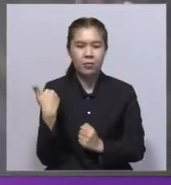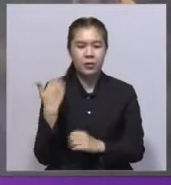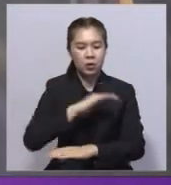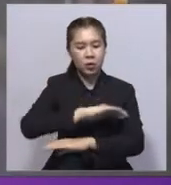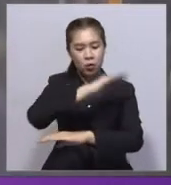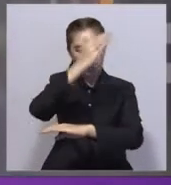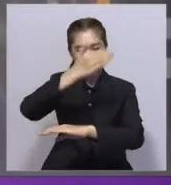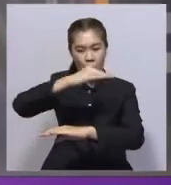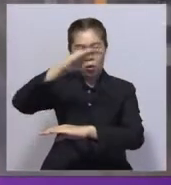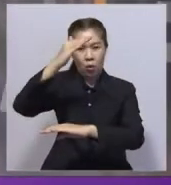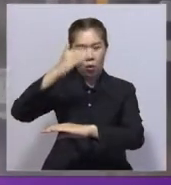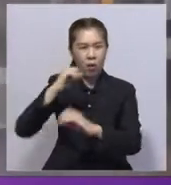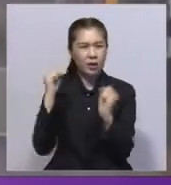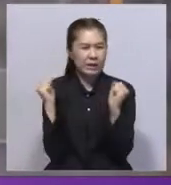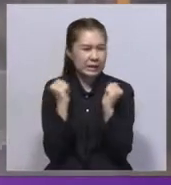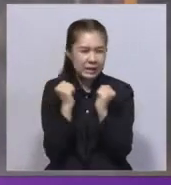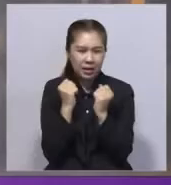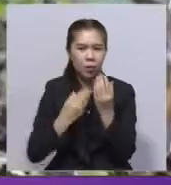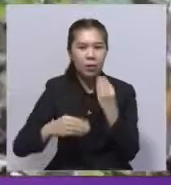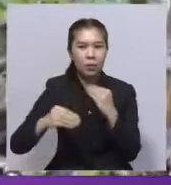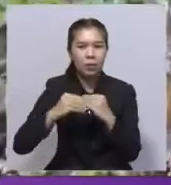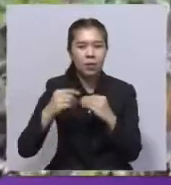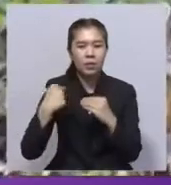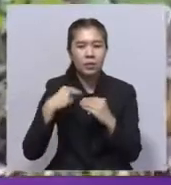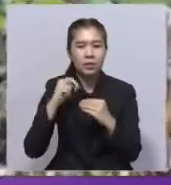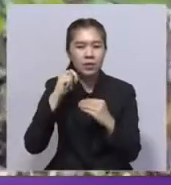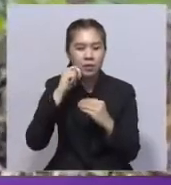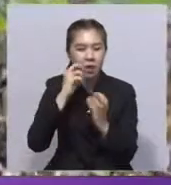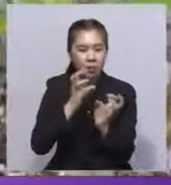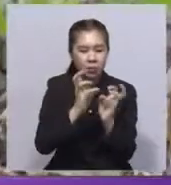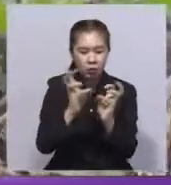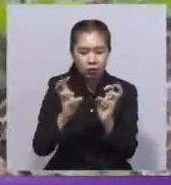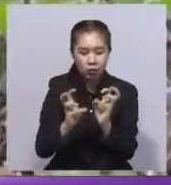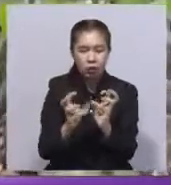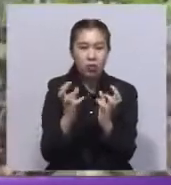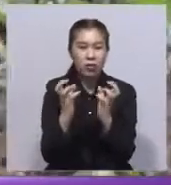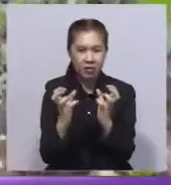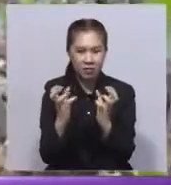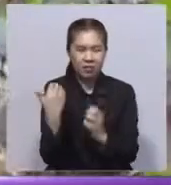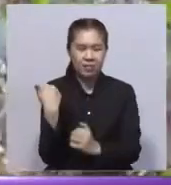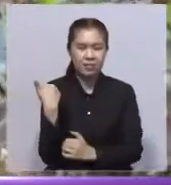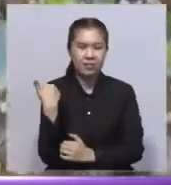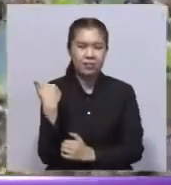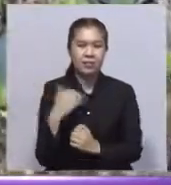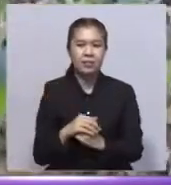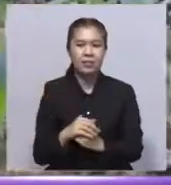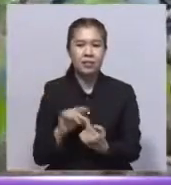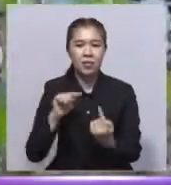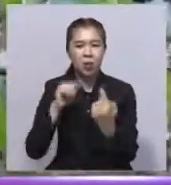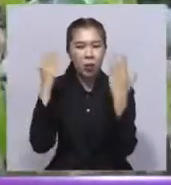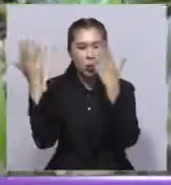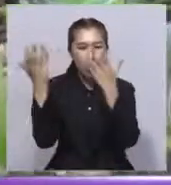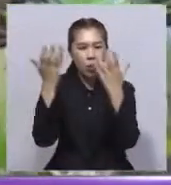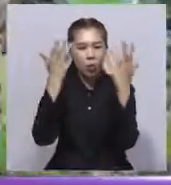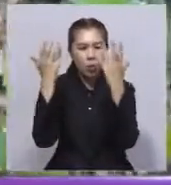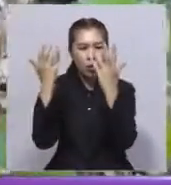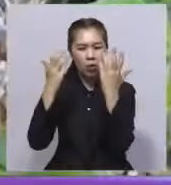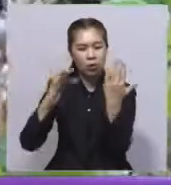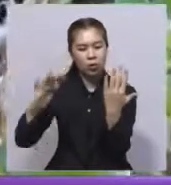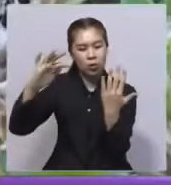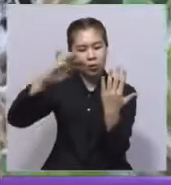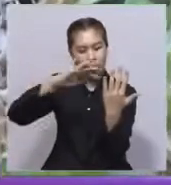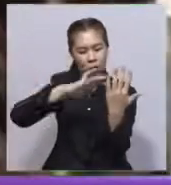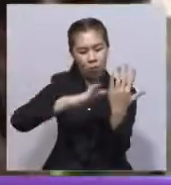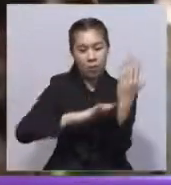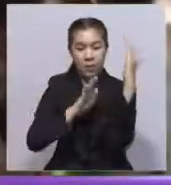นยอดดอยมีอากาศหนาวจัดทำให้มีน้ำค้างแข็งในบางพื้นที่สำหรับมรสุมตะวันออกเฉียงเหนือที่พัดปกคลุมอ่าวไ